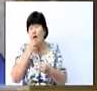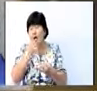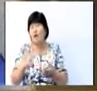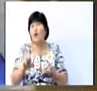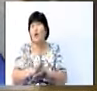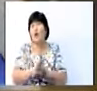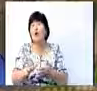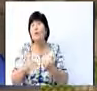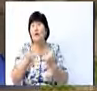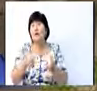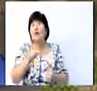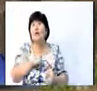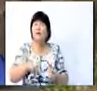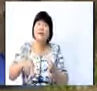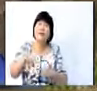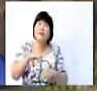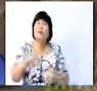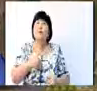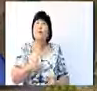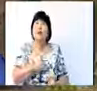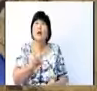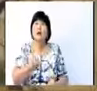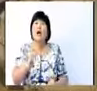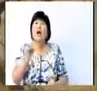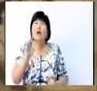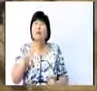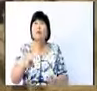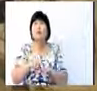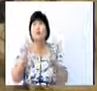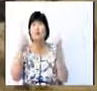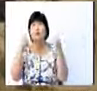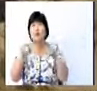поддержка и ремесленников, и их бизнеса. Мы хотели бы на Арбате создать творческий такой уголок.